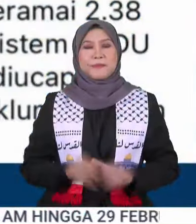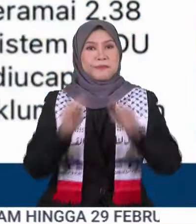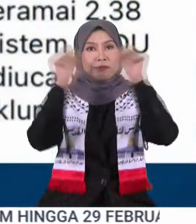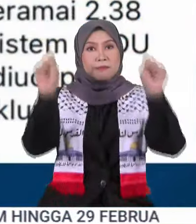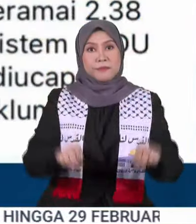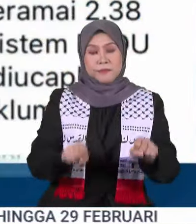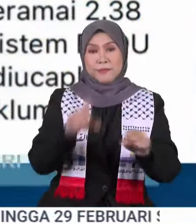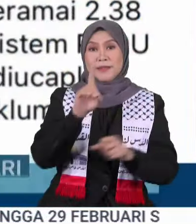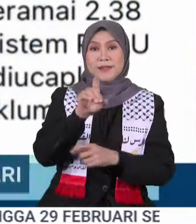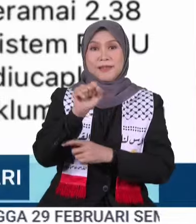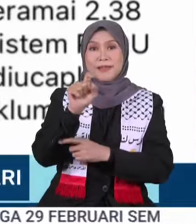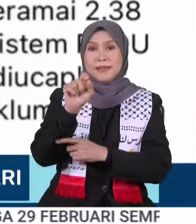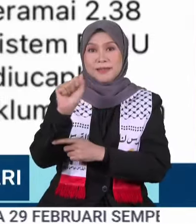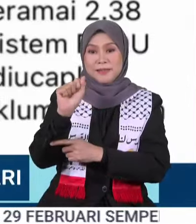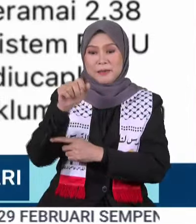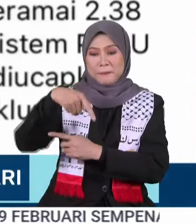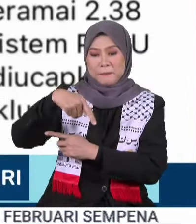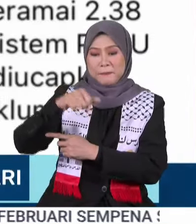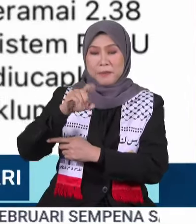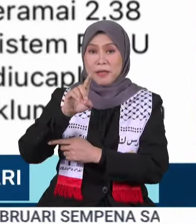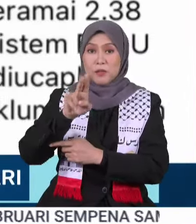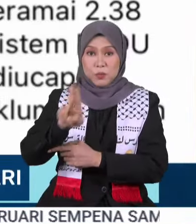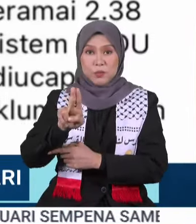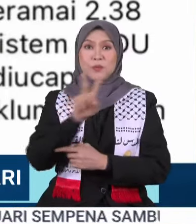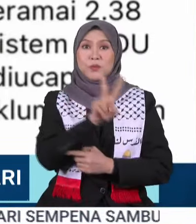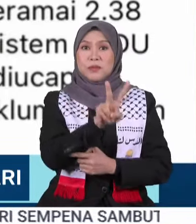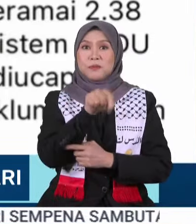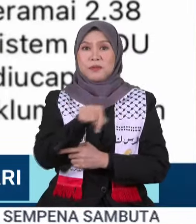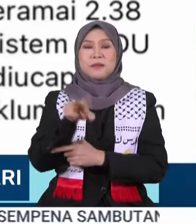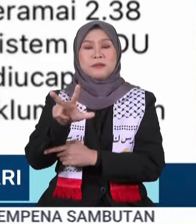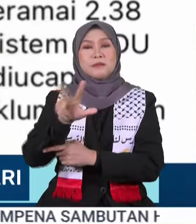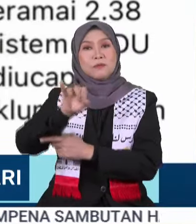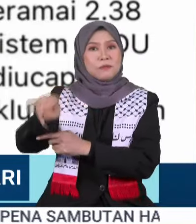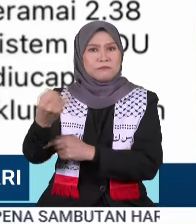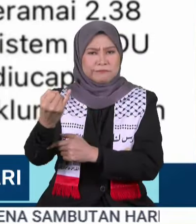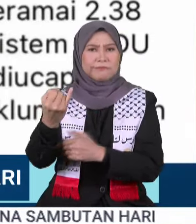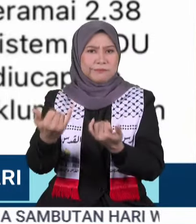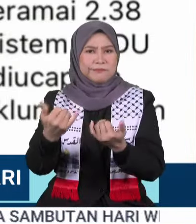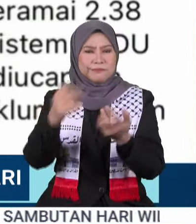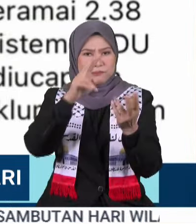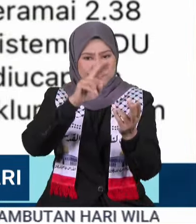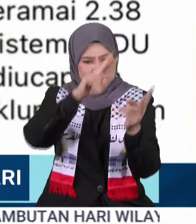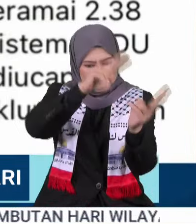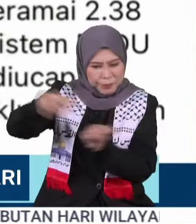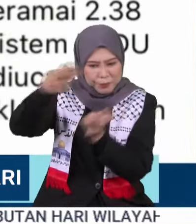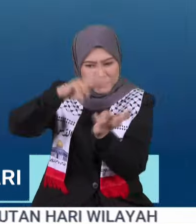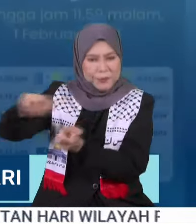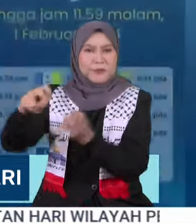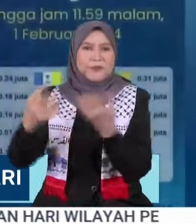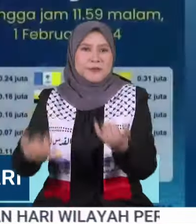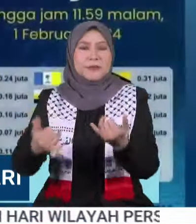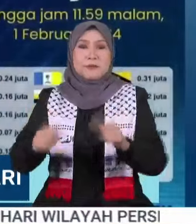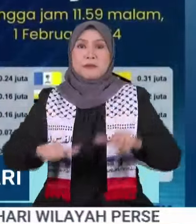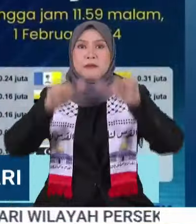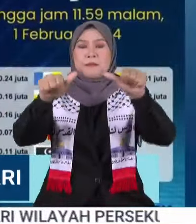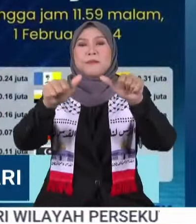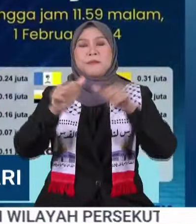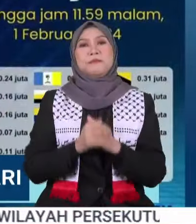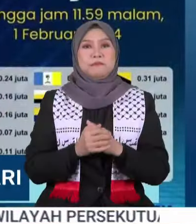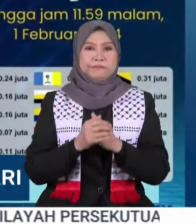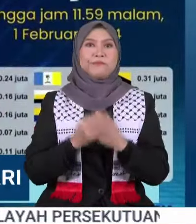Sistem pakalan data utama padu merekodkan 2.38 juta pengemaskinian maklumat individu berdasarkan sumber data pentadbiran